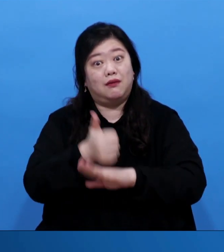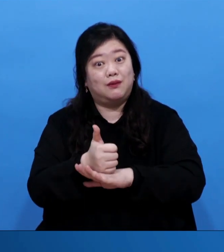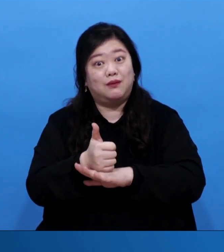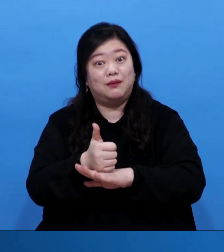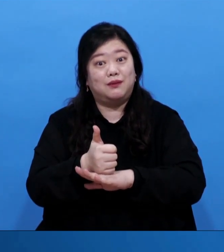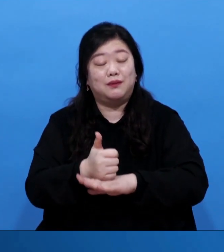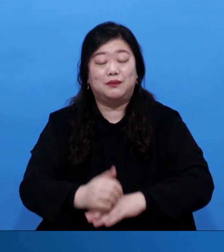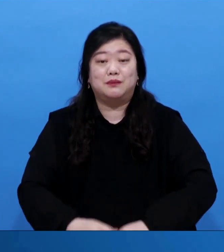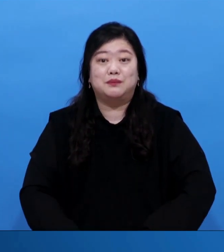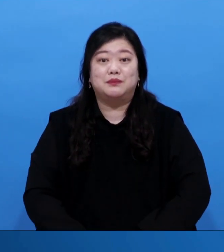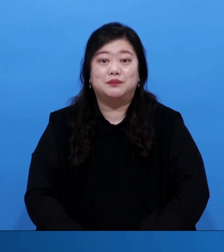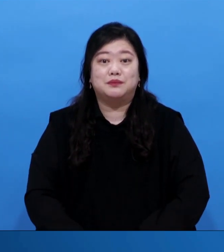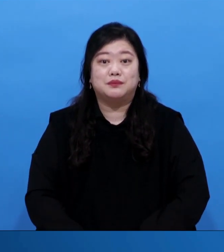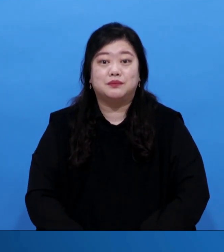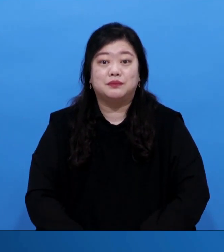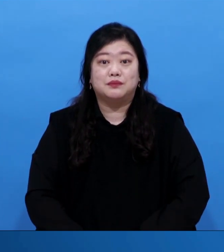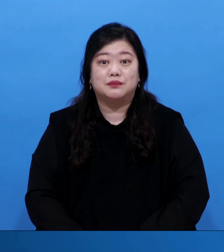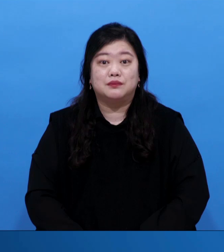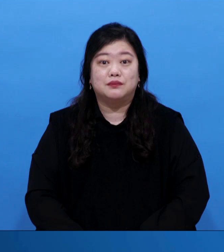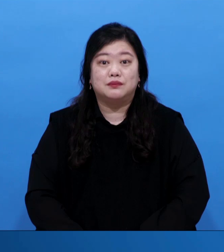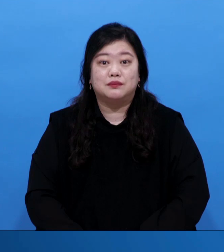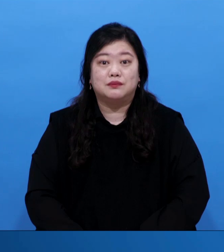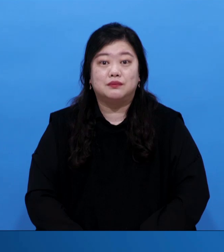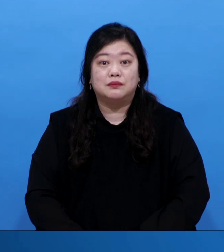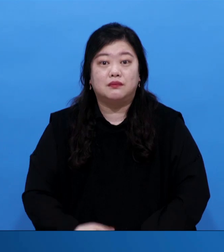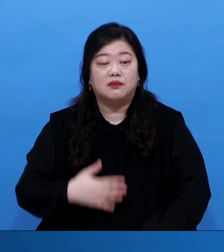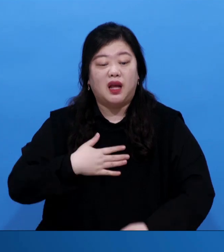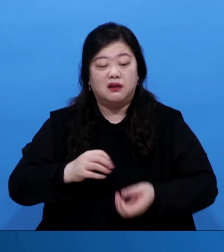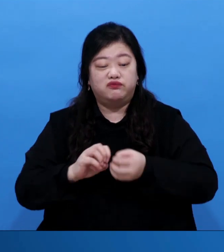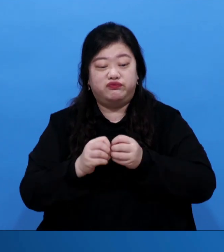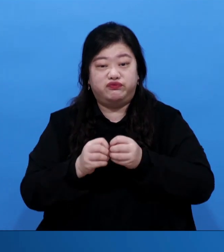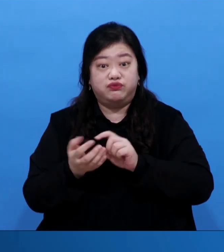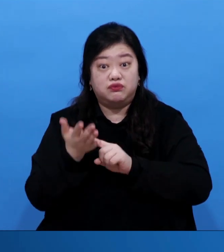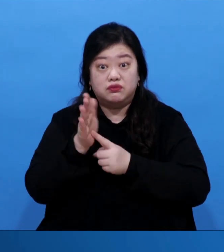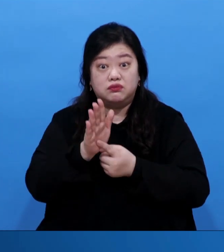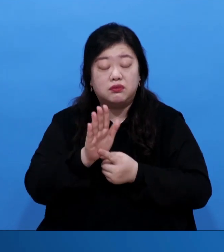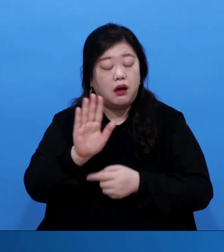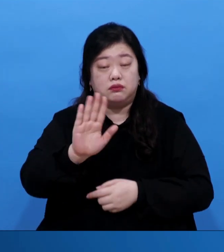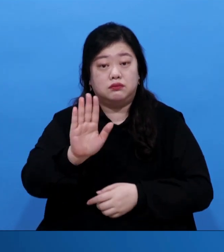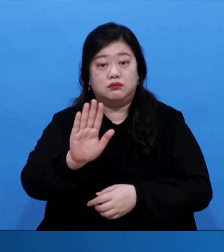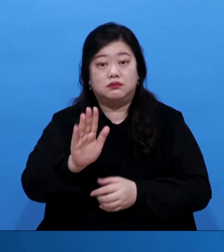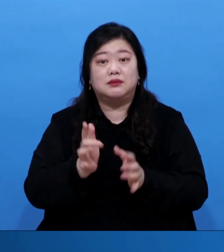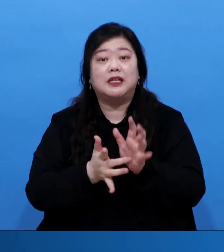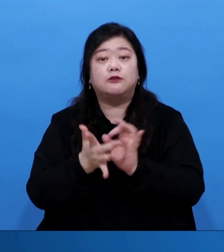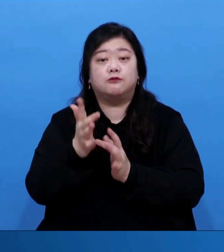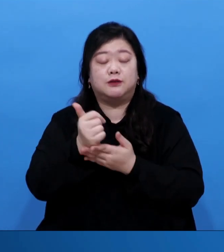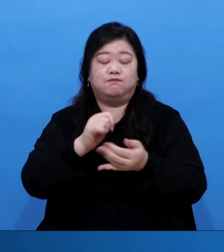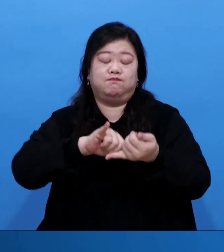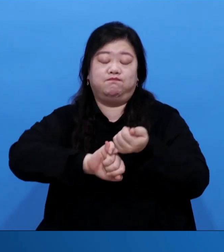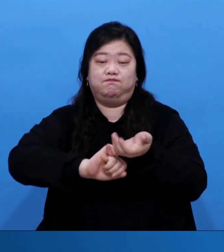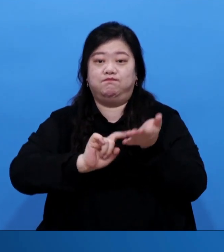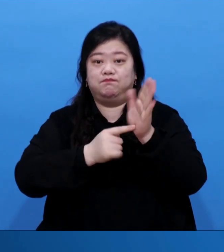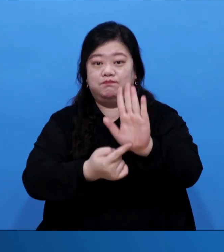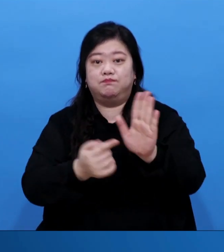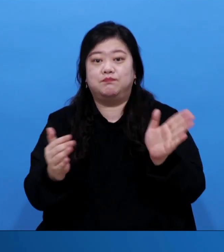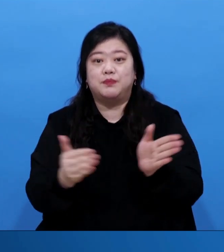저의 얘기가 아니고 예수님께서 약속하십니다. These are not my words, but it's what Jesus promised in Acts 1.